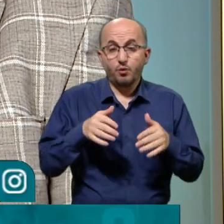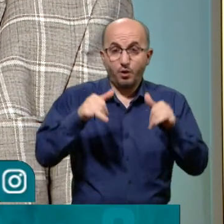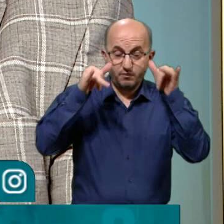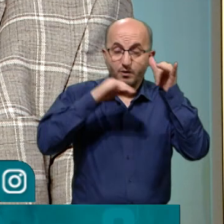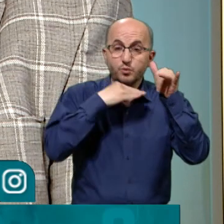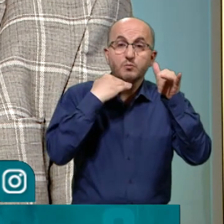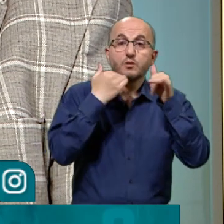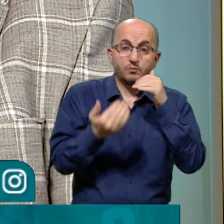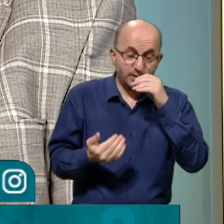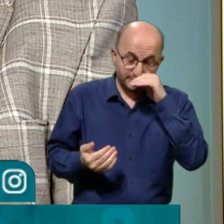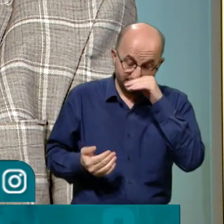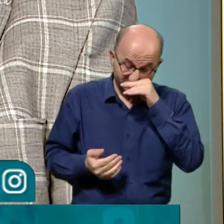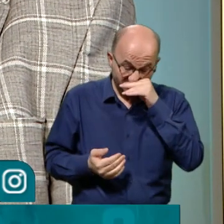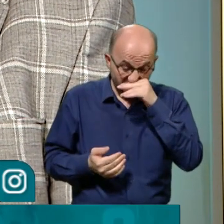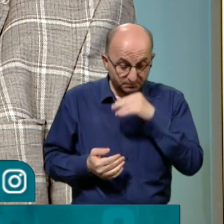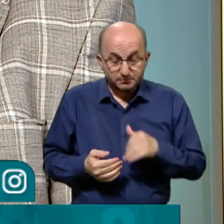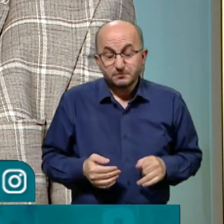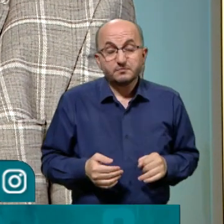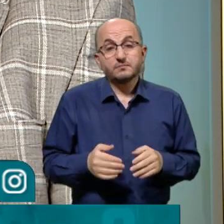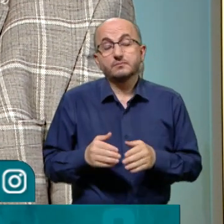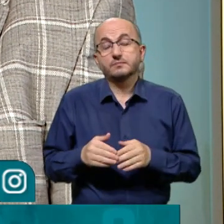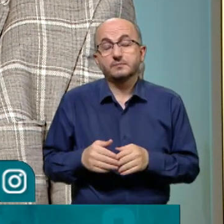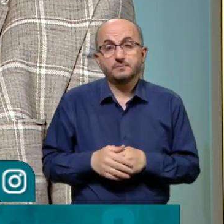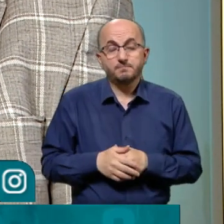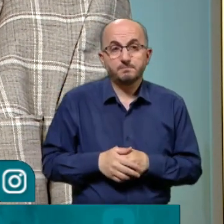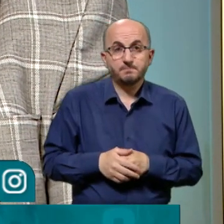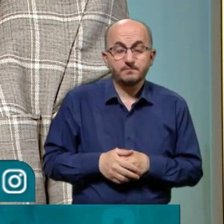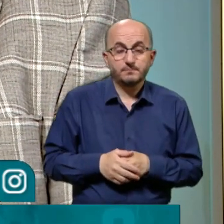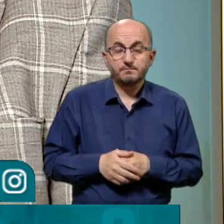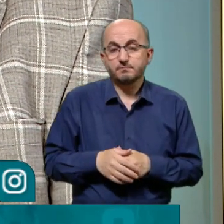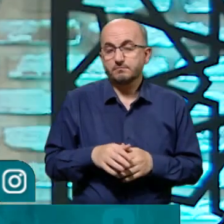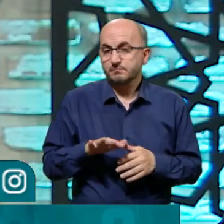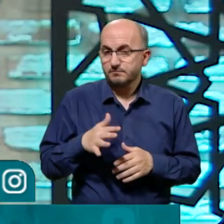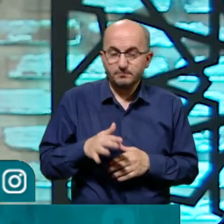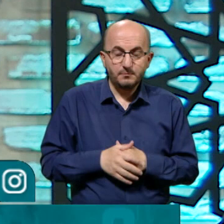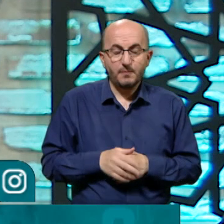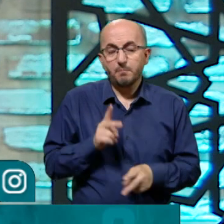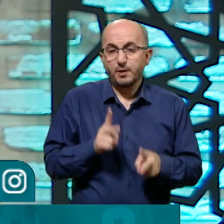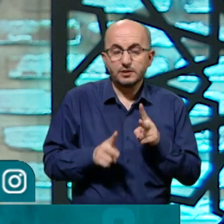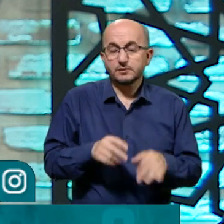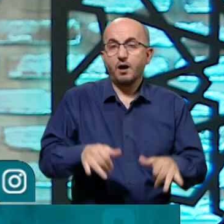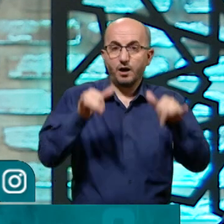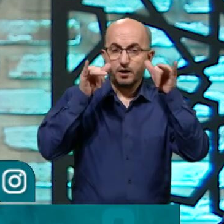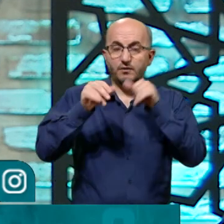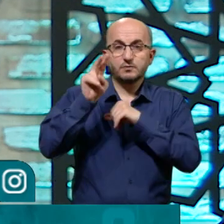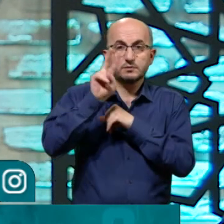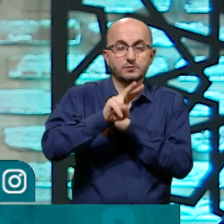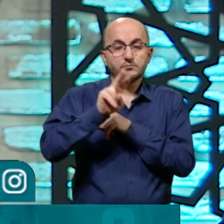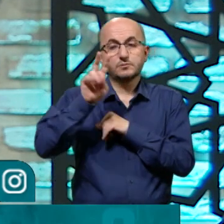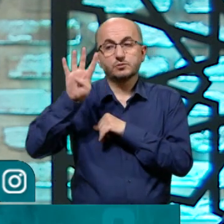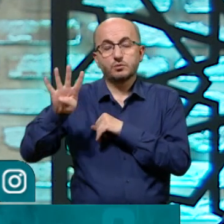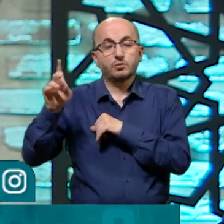Evet diğer tarafında gündeme getirirsek olabilir Bazı hayvanlar 24ge